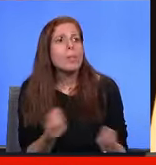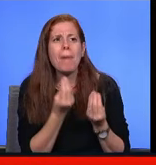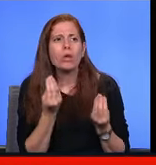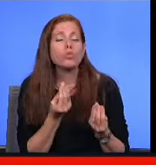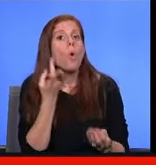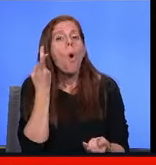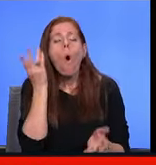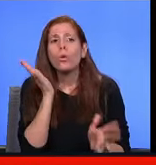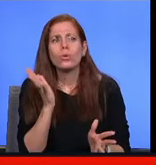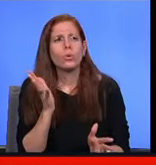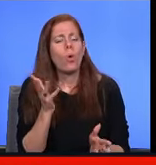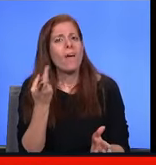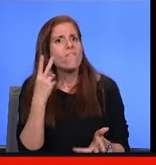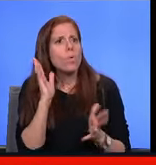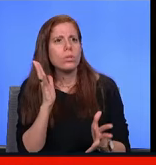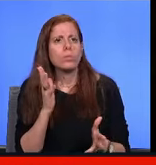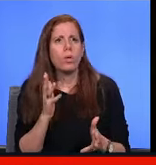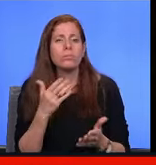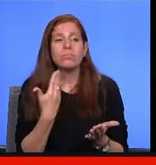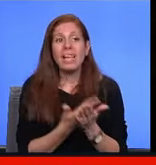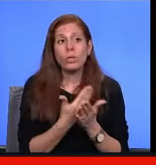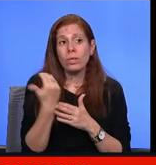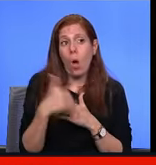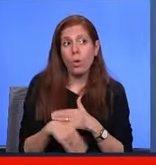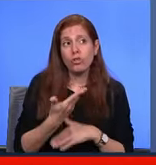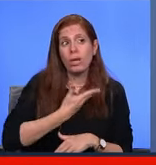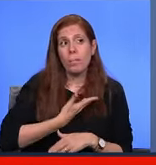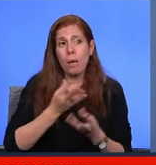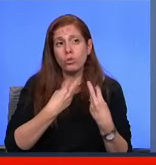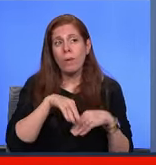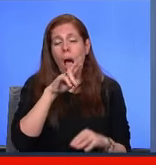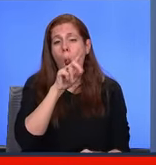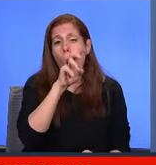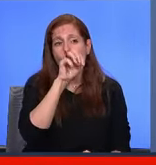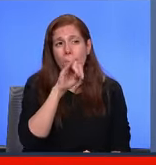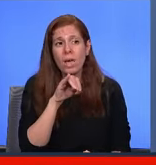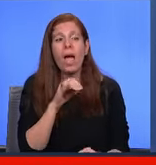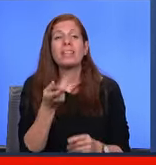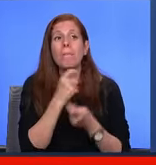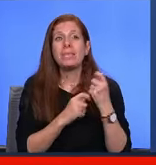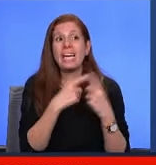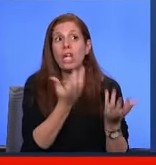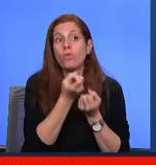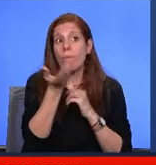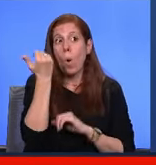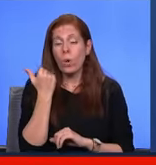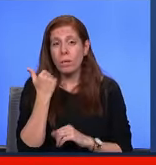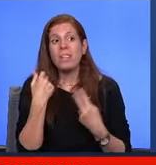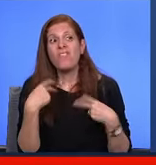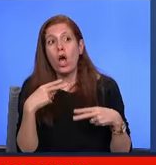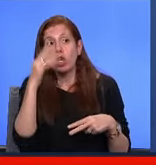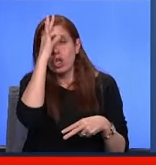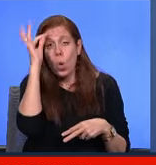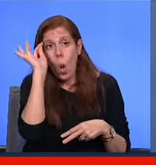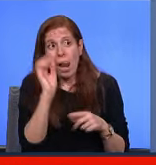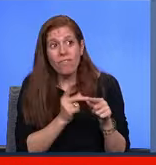נורא. העדות האחרונה שקיבלה המשפחה על רומי הייתה בעסקת החטופים הקודמת, והחשש לגורלה ולמה שהיא עוברת לא